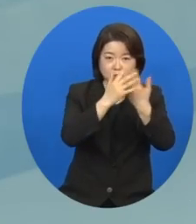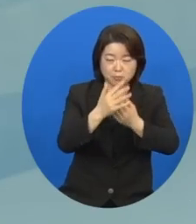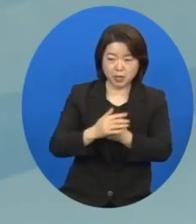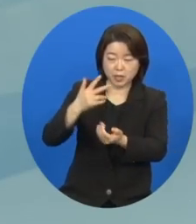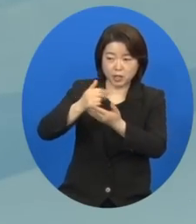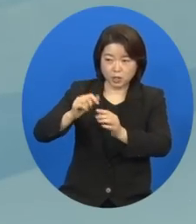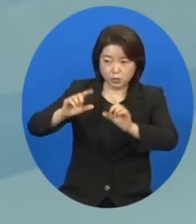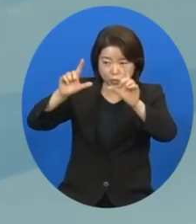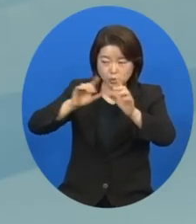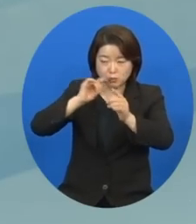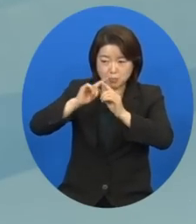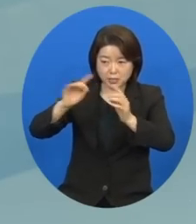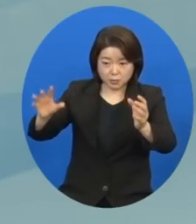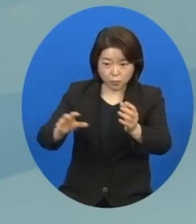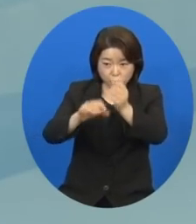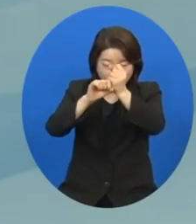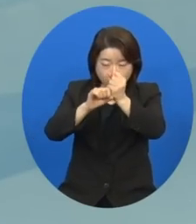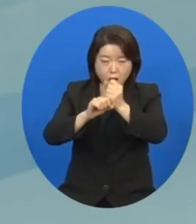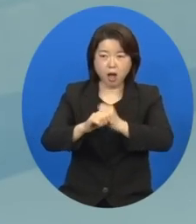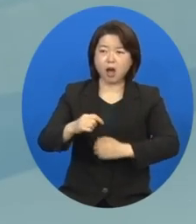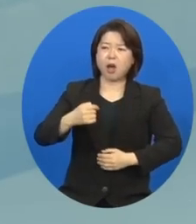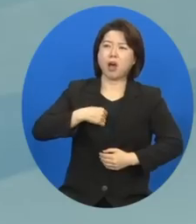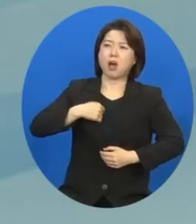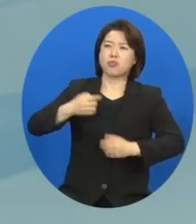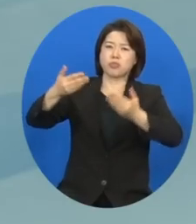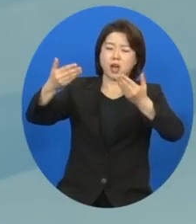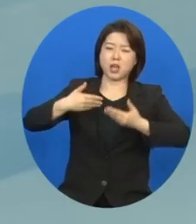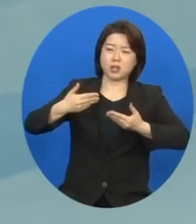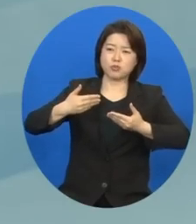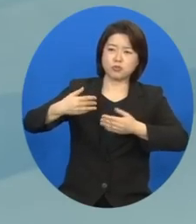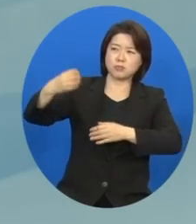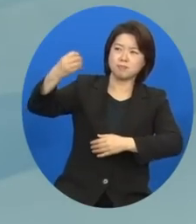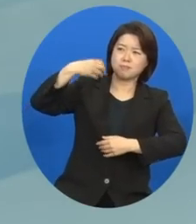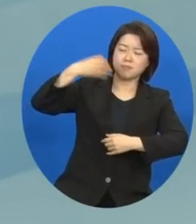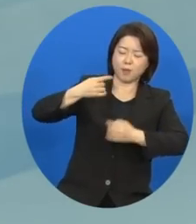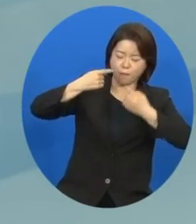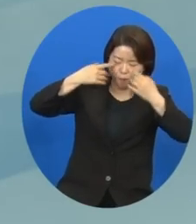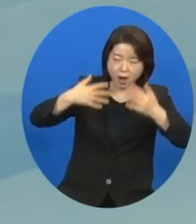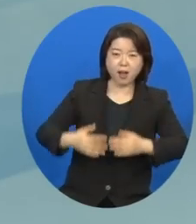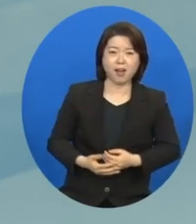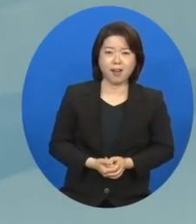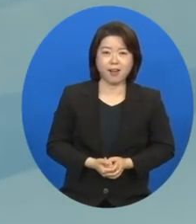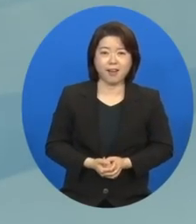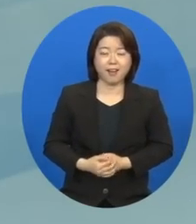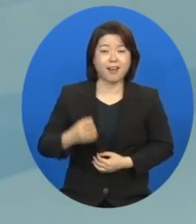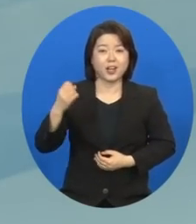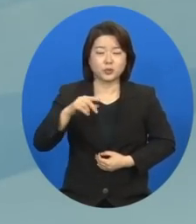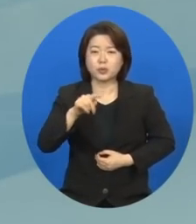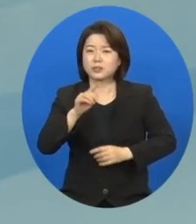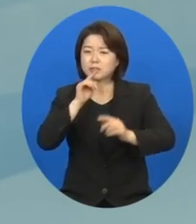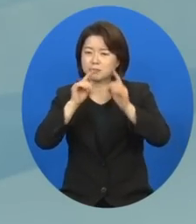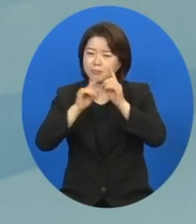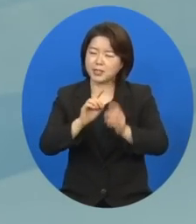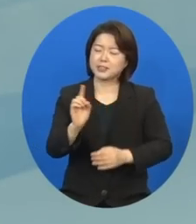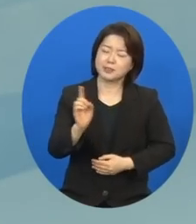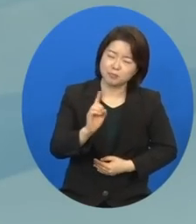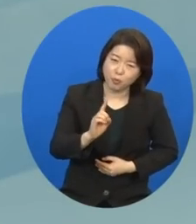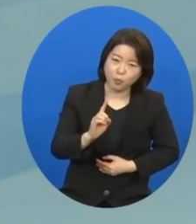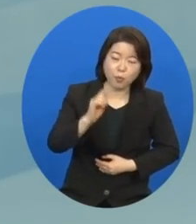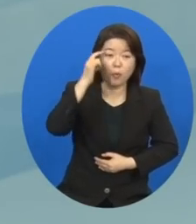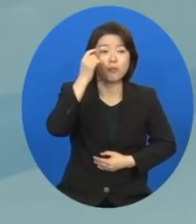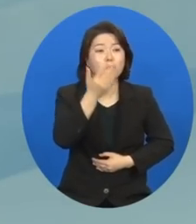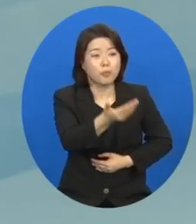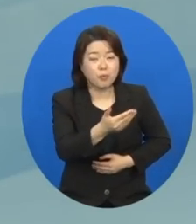종합해서 들으니까 자신에게 주시는 말씀이 너무나 명확해졌다는 것입니다. 그러면서 그 말씀이 무엇입니까?